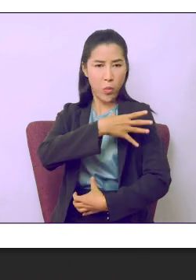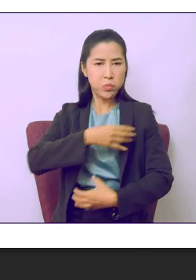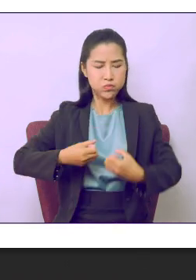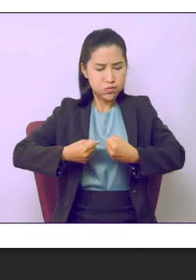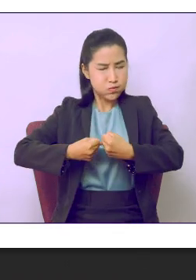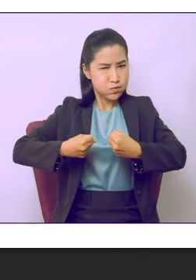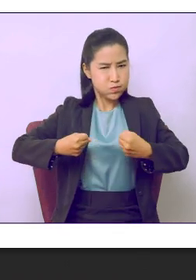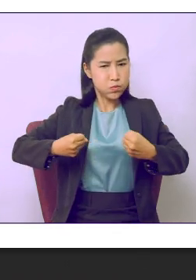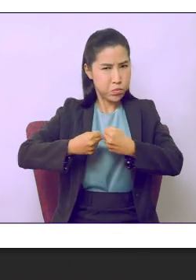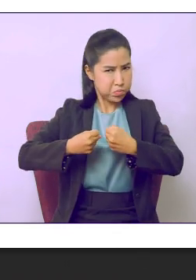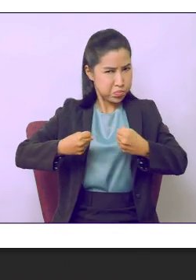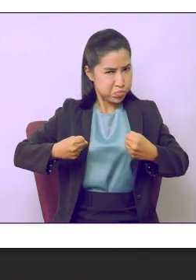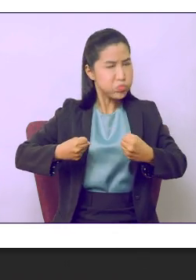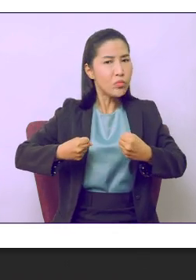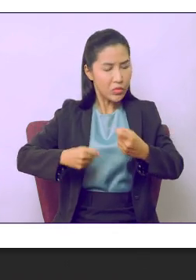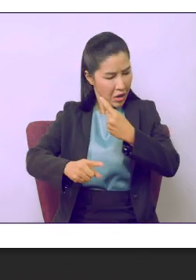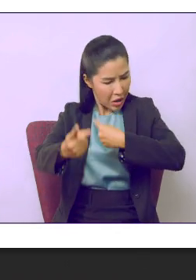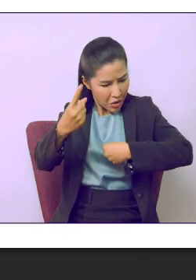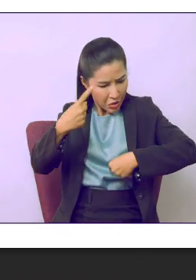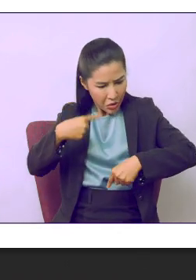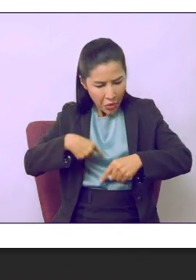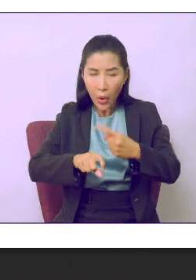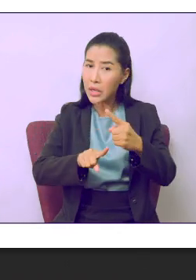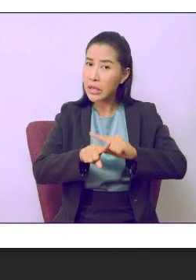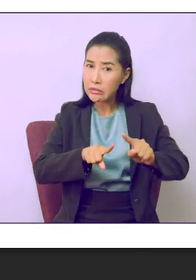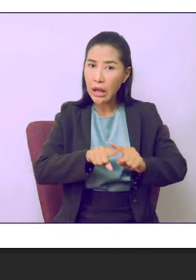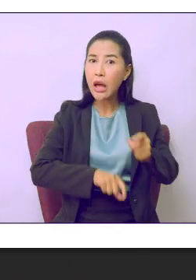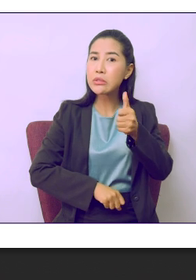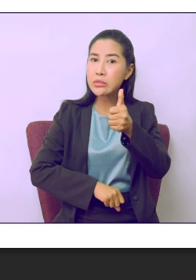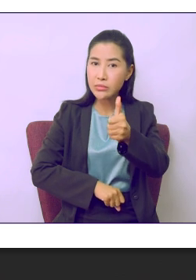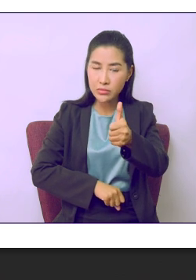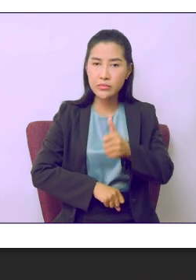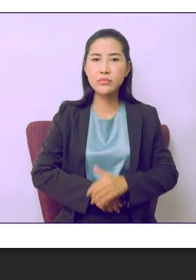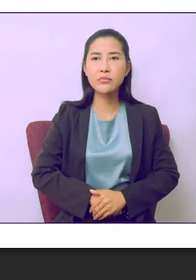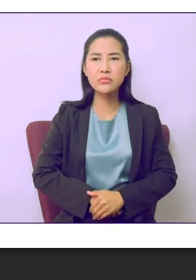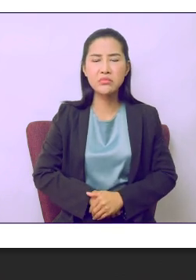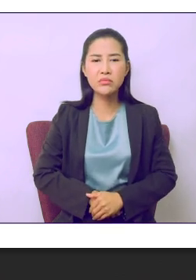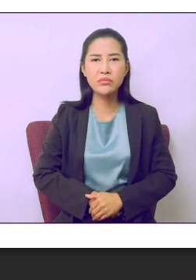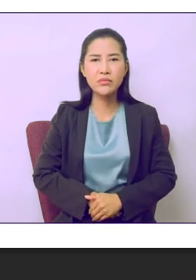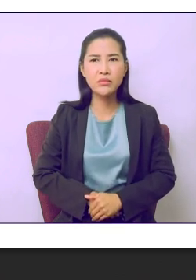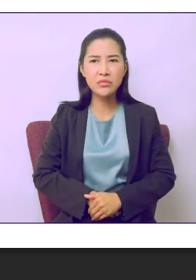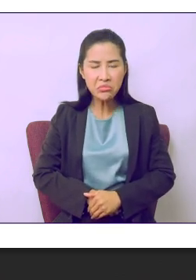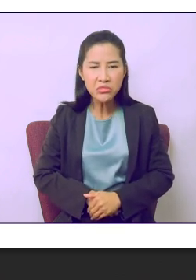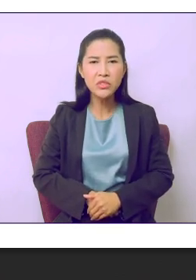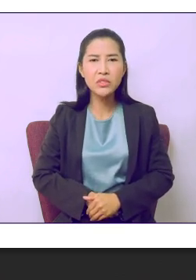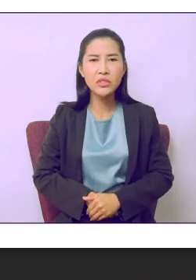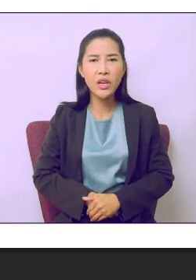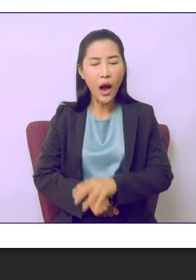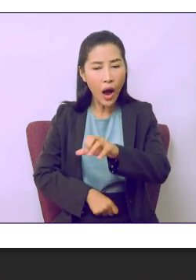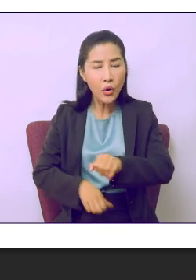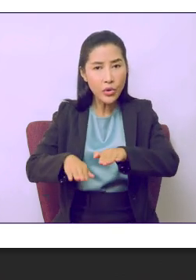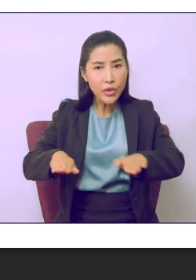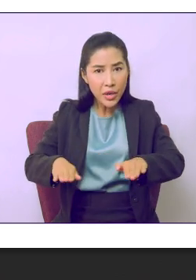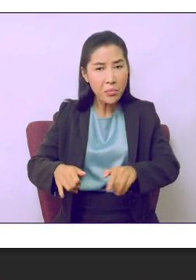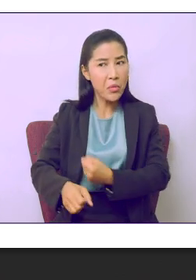หยุ่นนะครับแล้วก็มีการเคลื่อนไหวได้ดีขึ้นนะครับแต่ว่าใช้นะครับประชากรน้อยนิดนึงนะครับ 4คนเพราะว่ายังเป็น